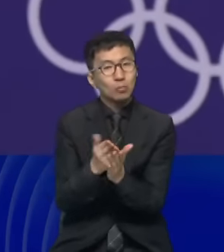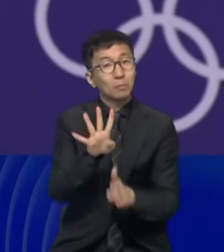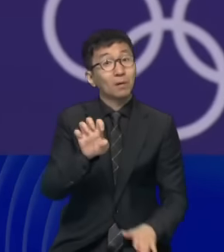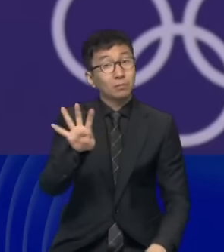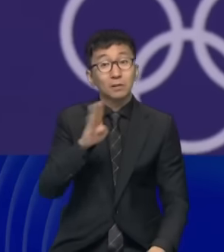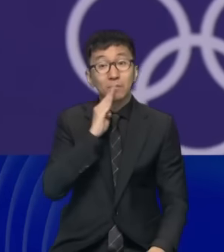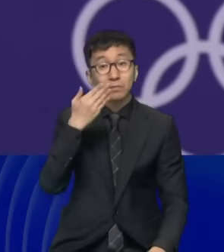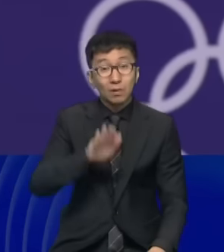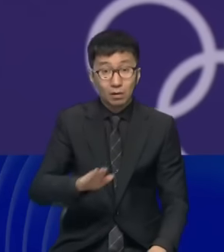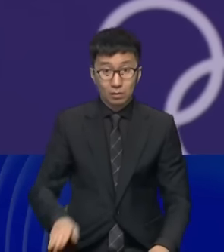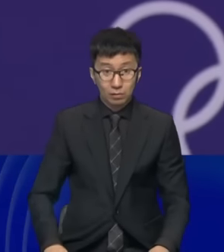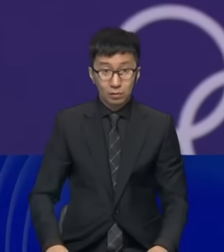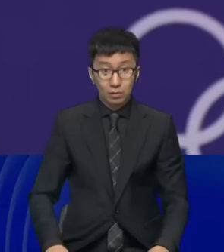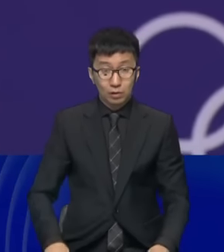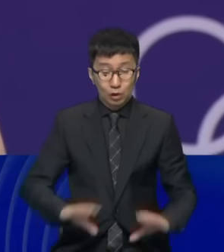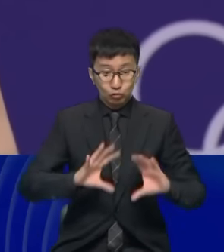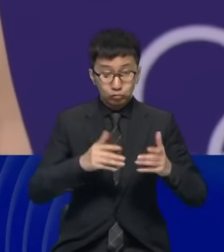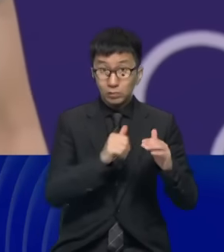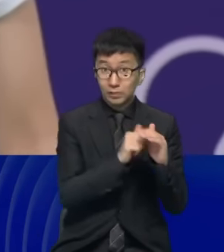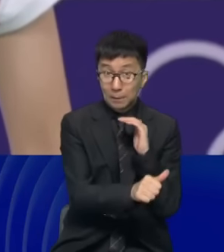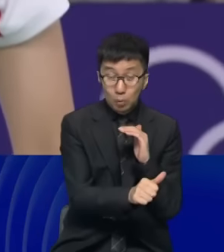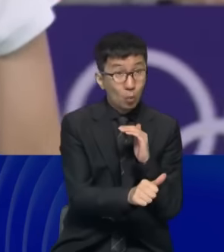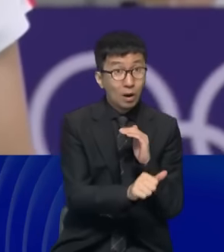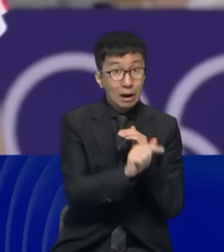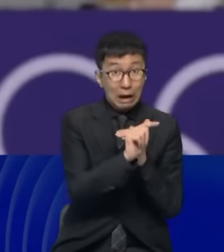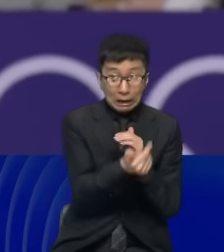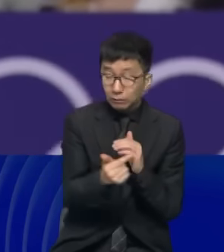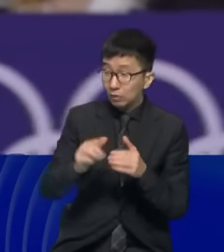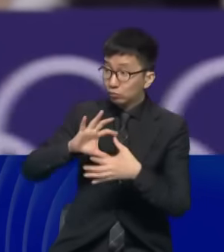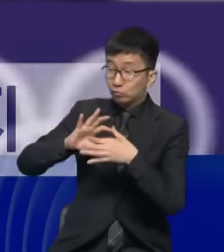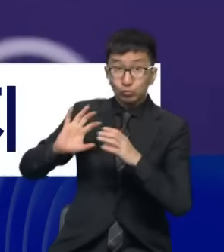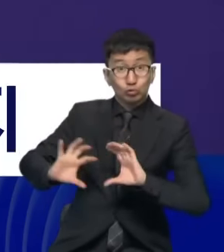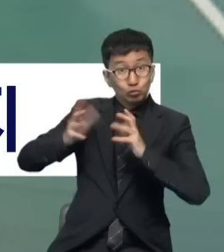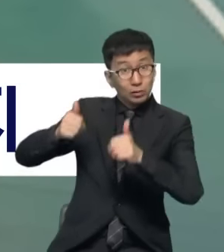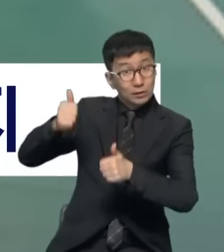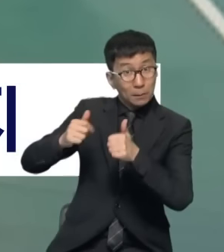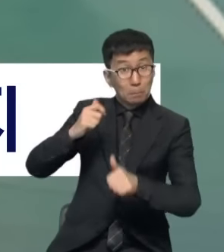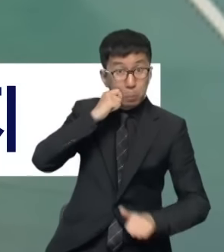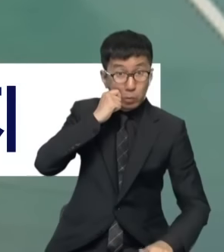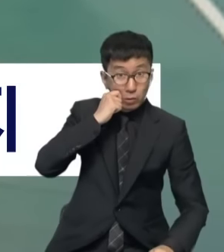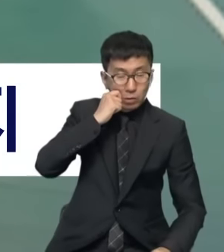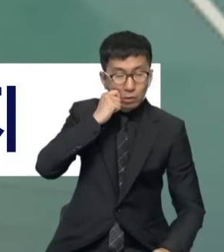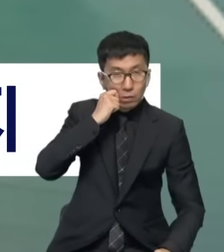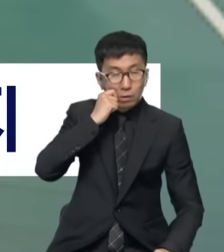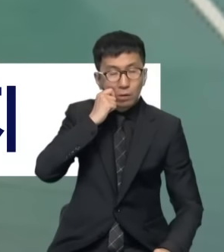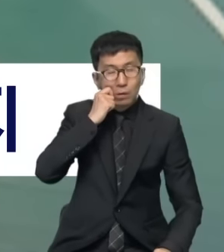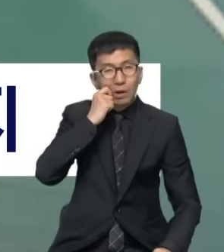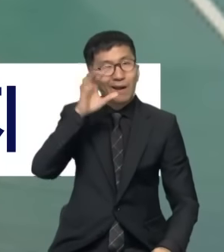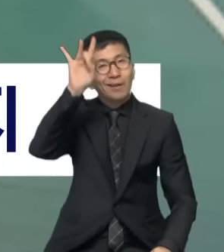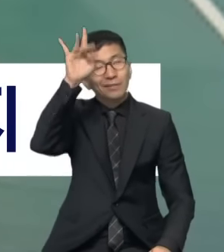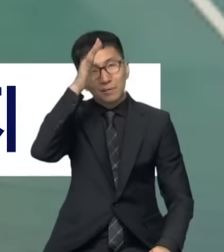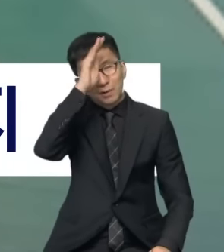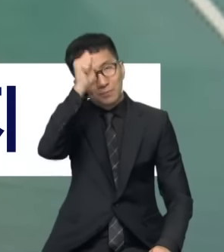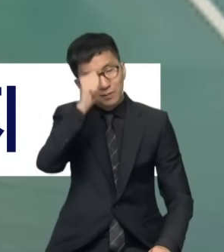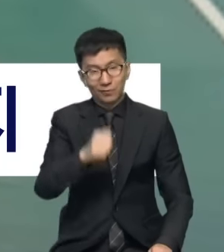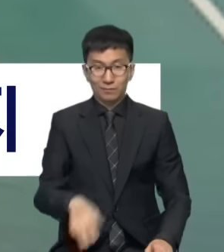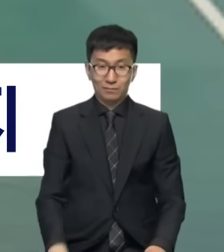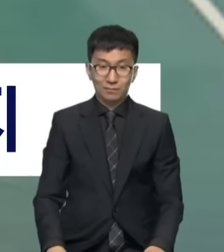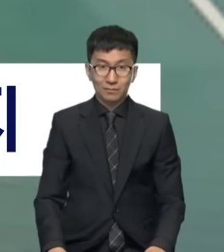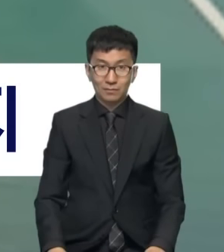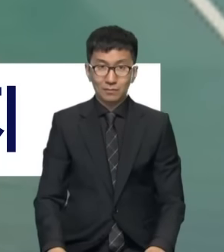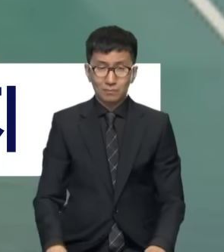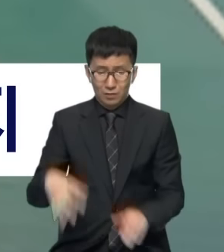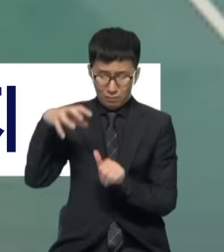제한하는 종목단체는 배드민턴이 유일합니다. 딱 한 게 있습니다. 문체부는 이 직업의 자유를 과도하게 제한하는 만큼